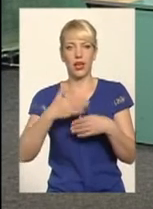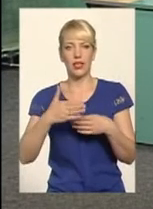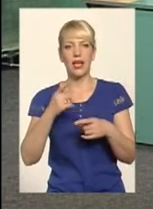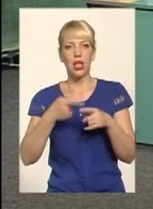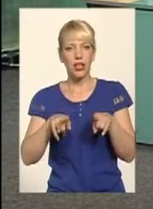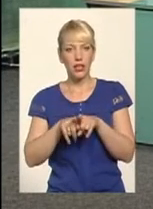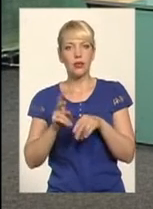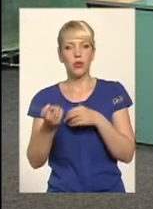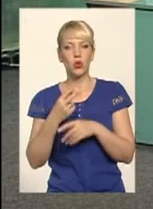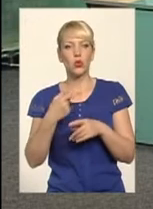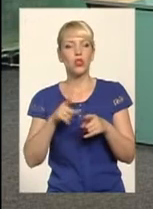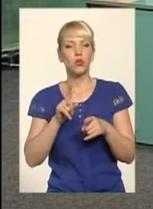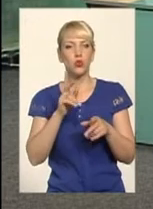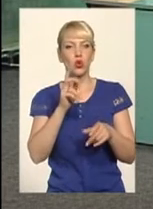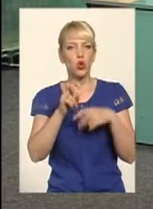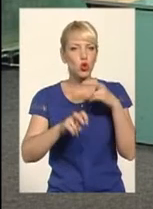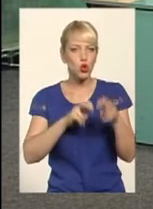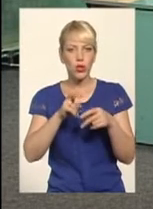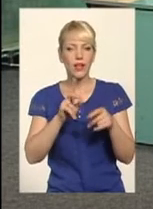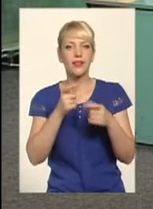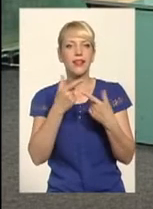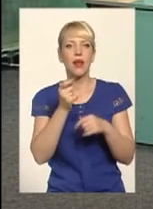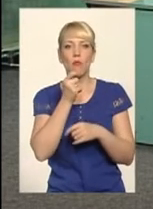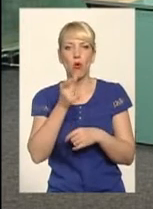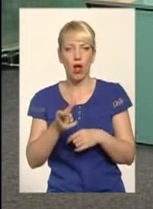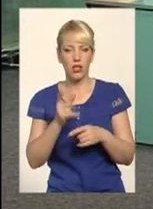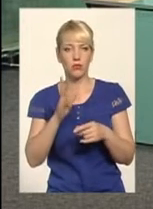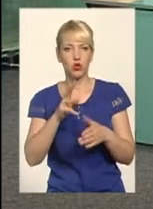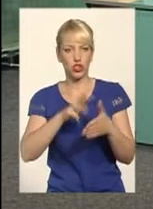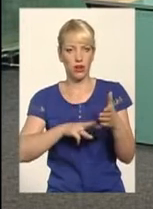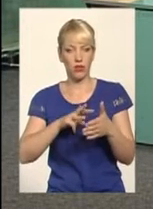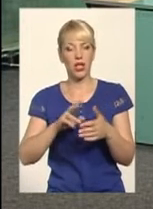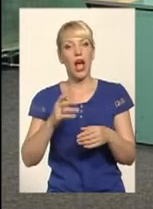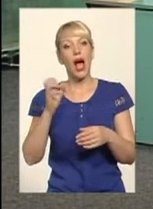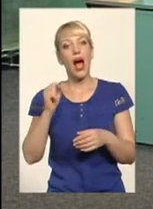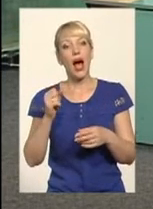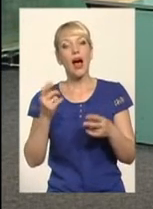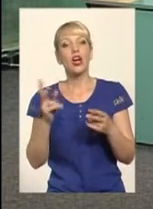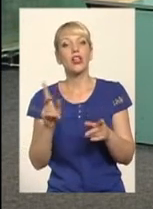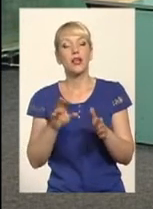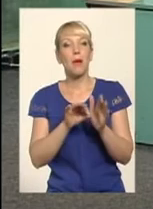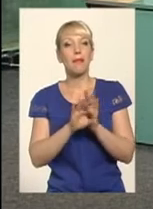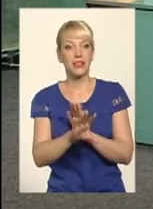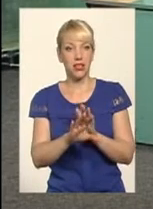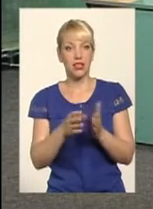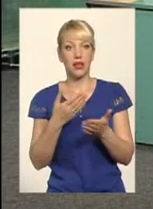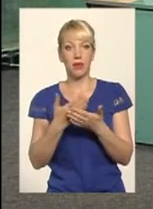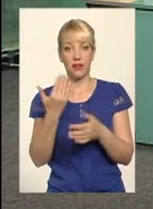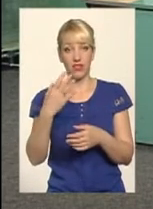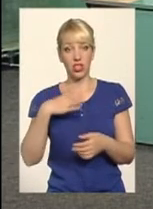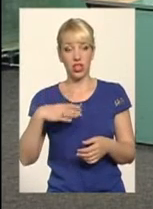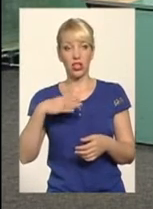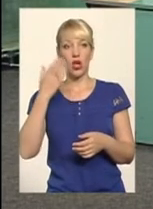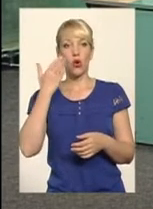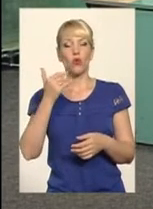знайти прогалину в чомусь і оштрафувати відповідним чином, а який підскаже, який, от, скажімо, сьогодні ви чекаєте ще, коли у вас